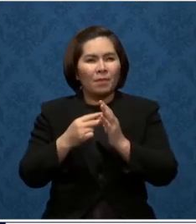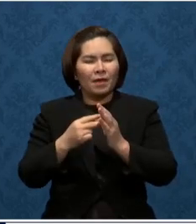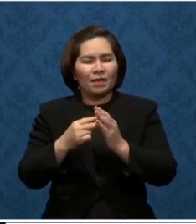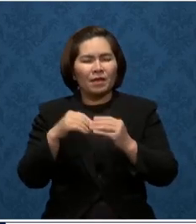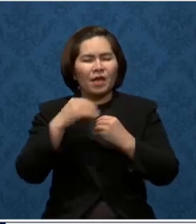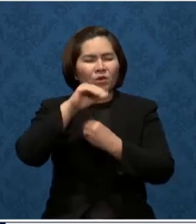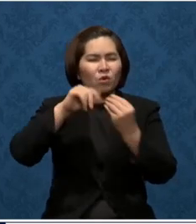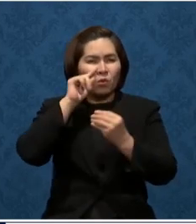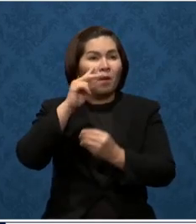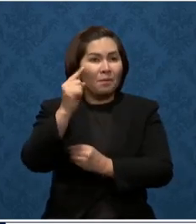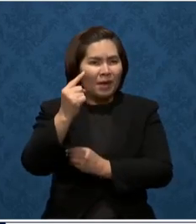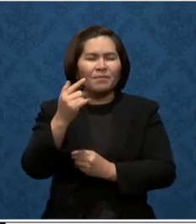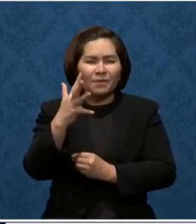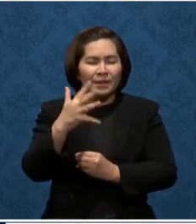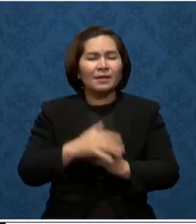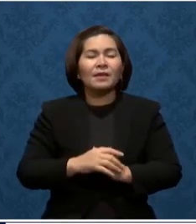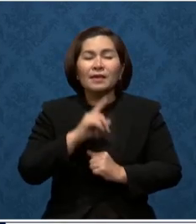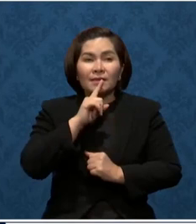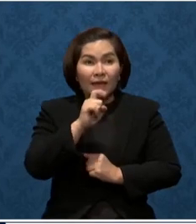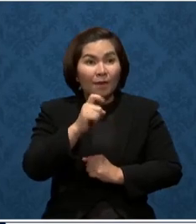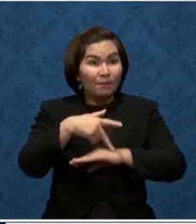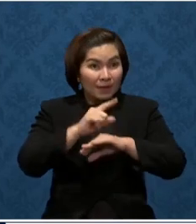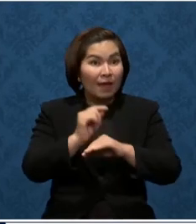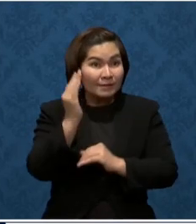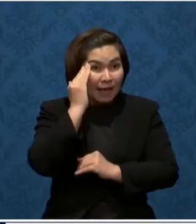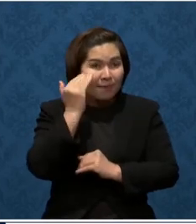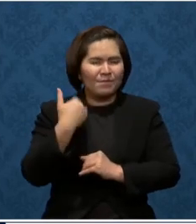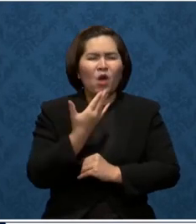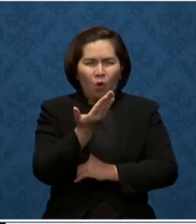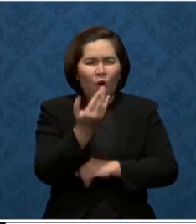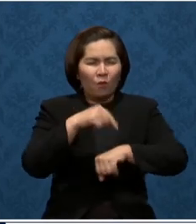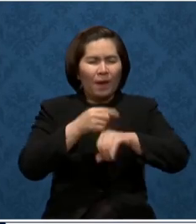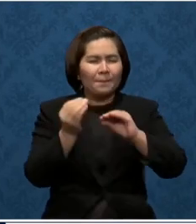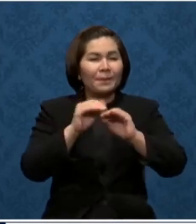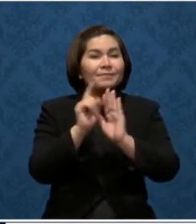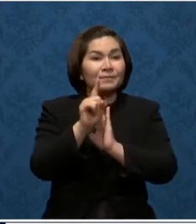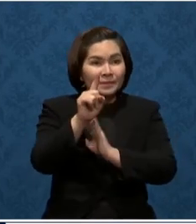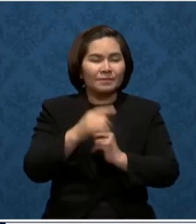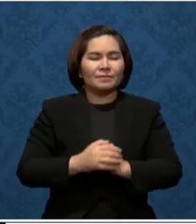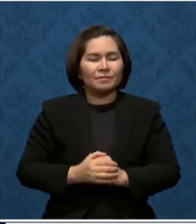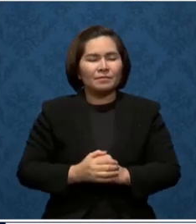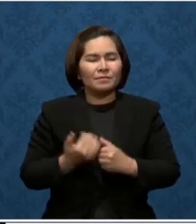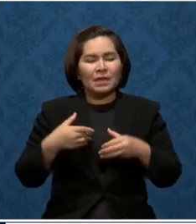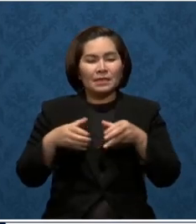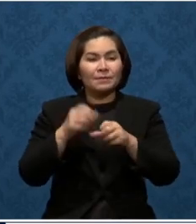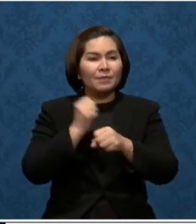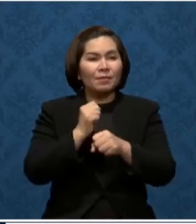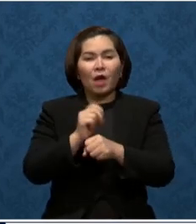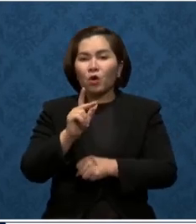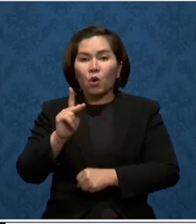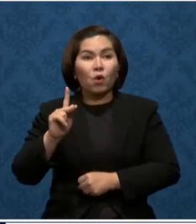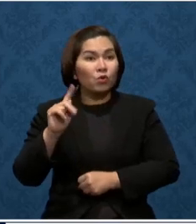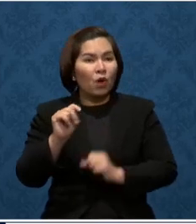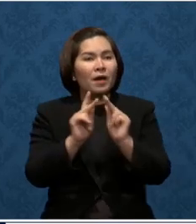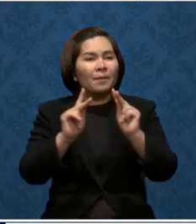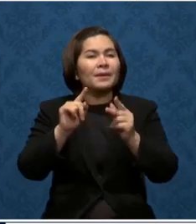ท่านประธานทราบไว้ว่ากกตชุดนี้ผมขอเวลา 1นาทีที่เป็นกกตอยู่ปัจจุบันเราก็